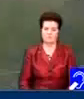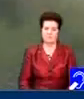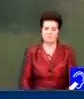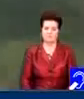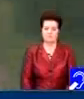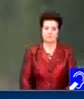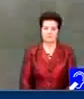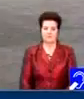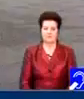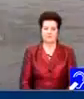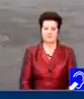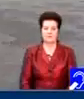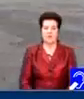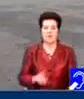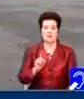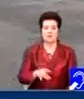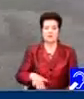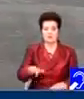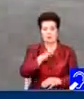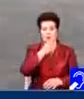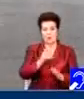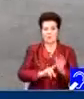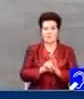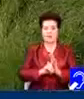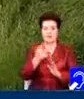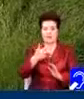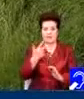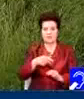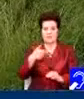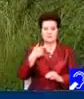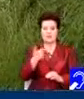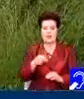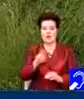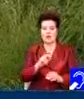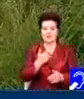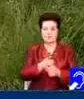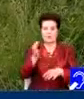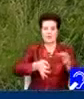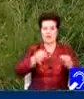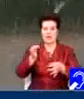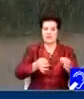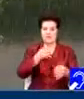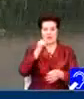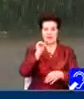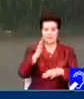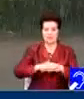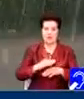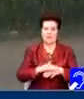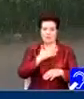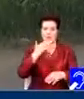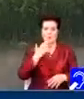Hai de capul meu, fii atent aici! După o zi toridă cu temperaturi de peste 30 de grade, o rupere de nori însoțită de grindină s-a abătut aseară peste mai